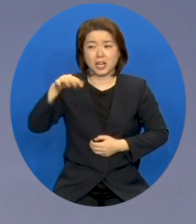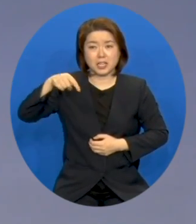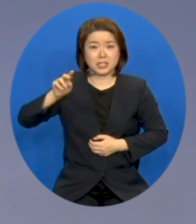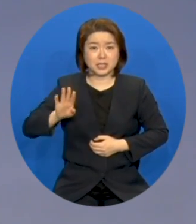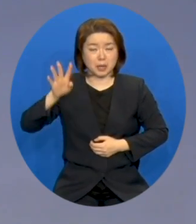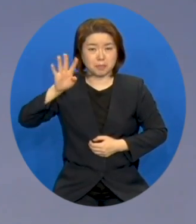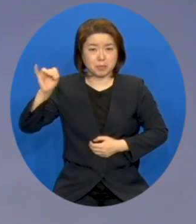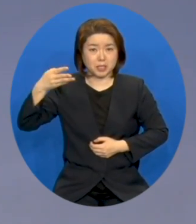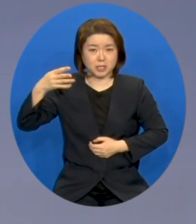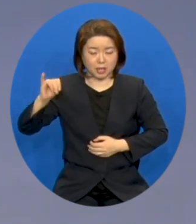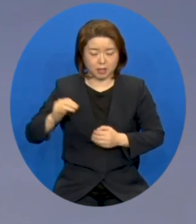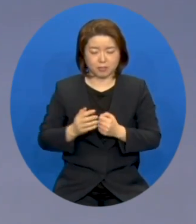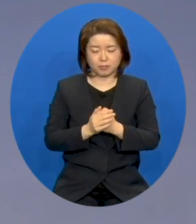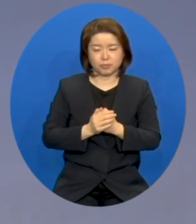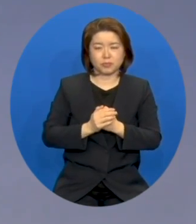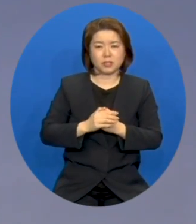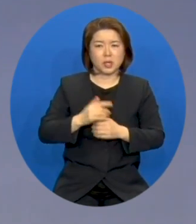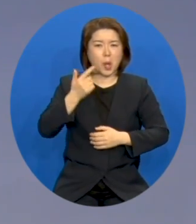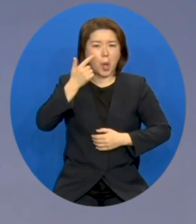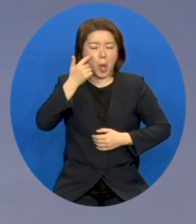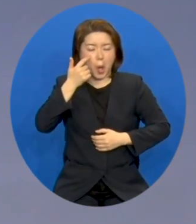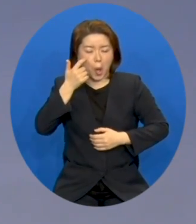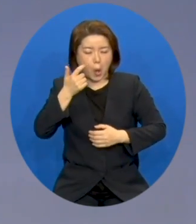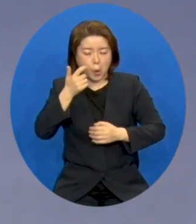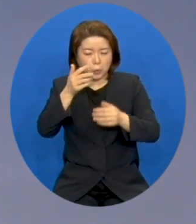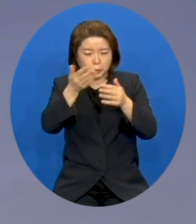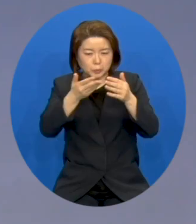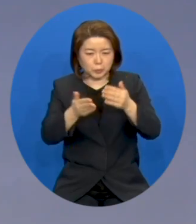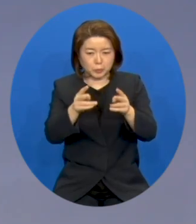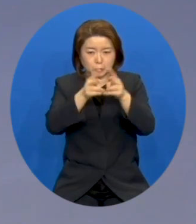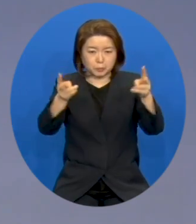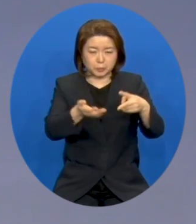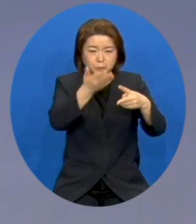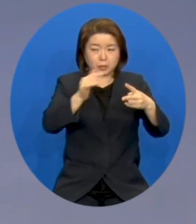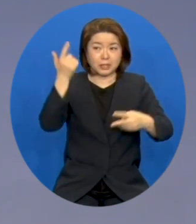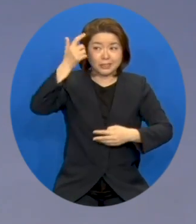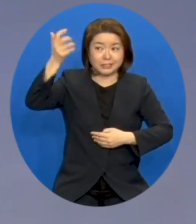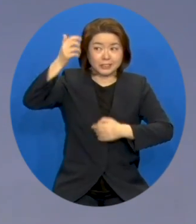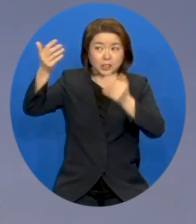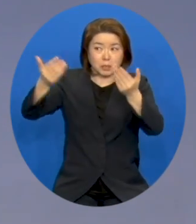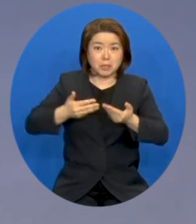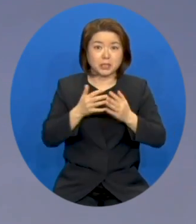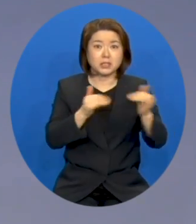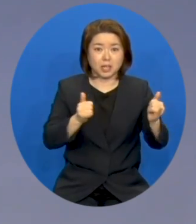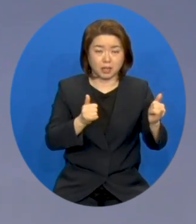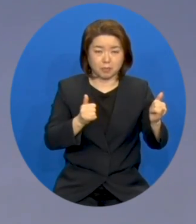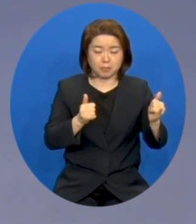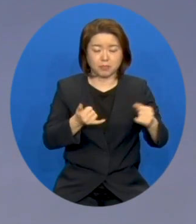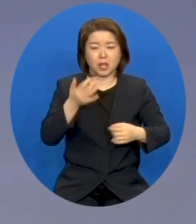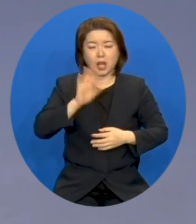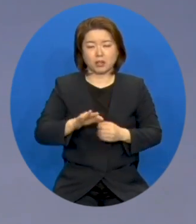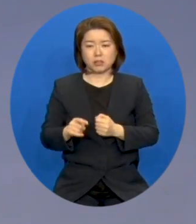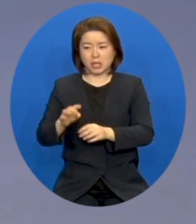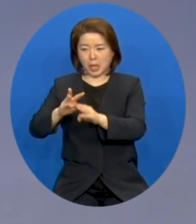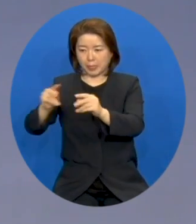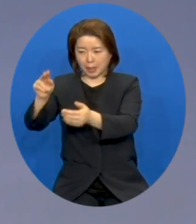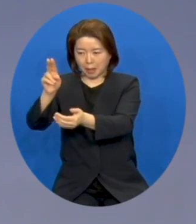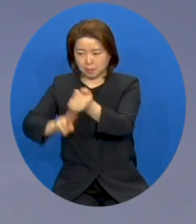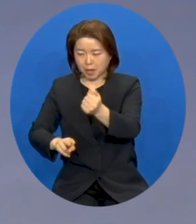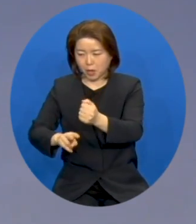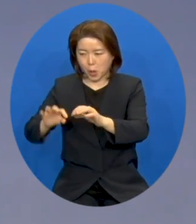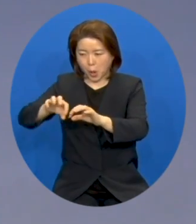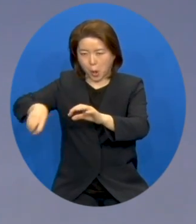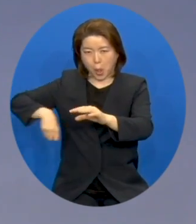마가다락방에 성령을 받은 사람 중에 한 사람입니다. 그런데도 그가 땅 판 거 일부를 감추고